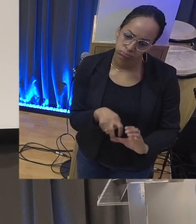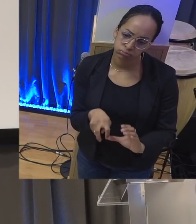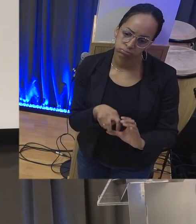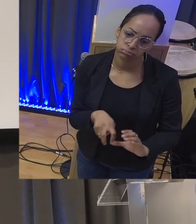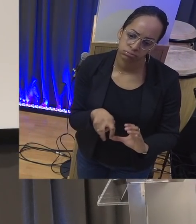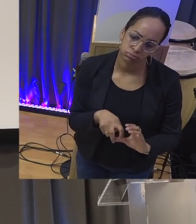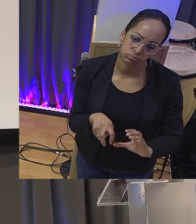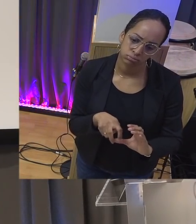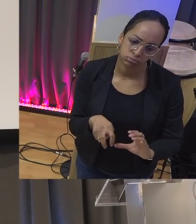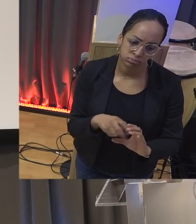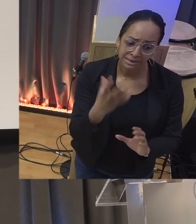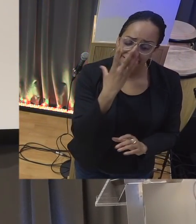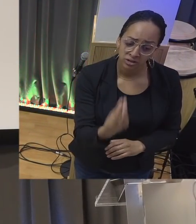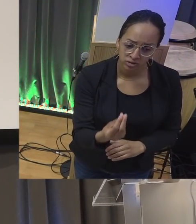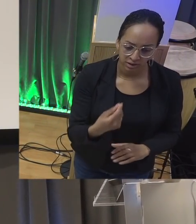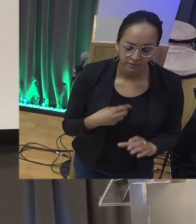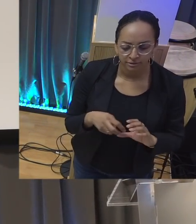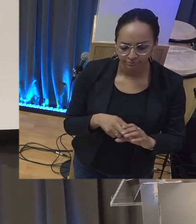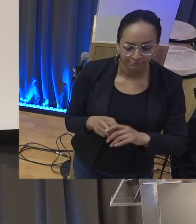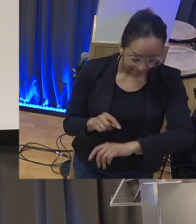et quand je suis dans le TGV, à 4 heures, j'ai faim.